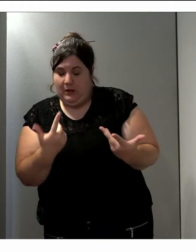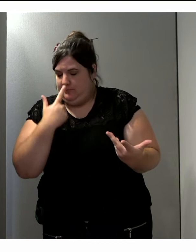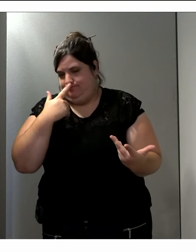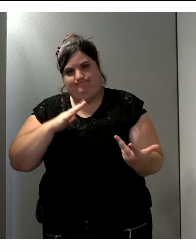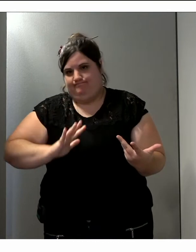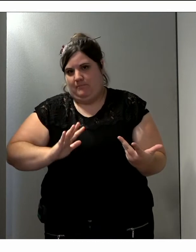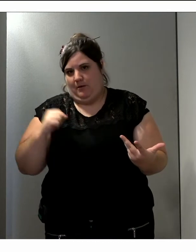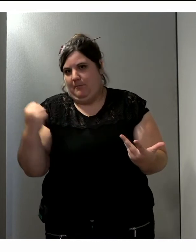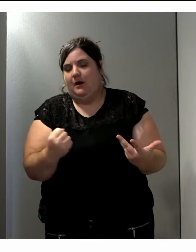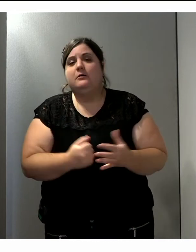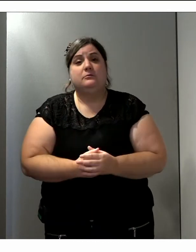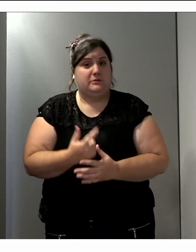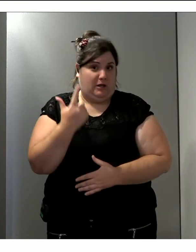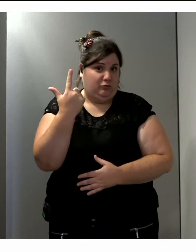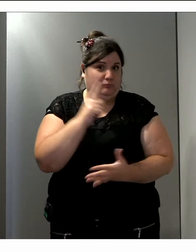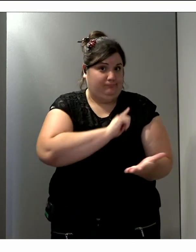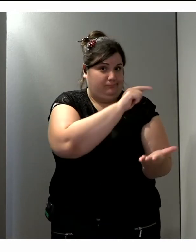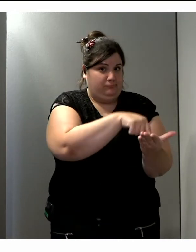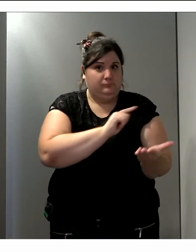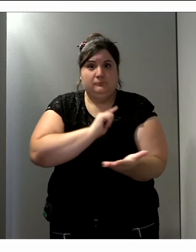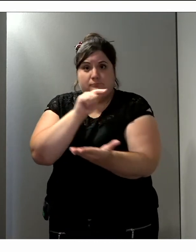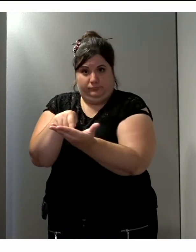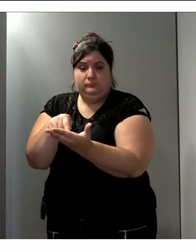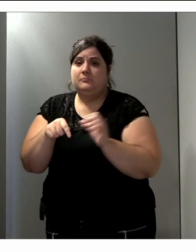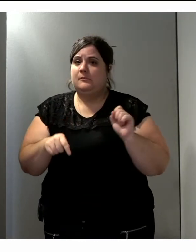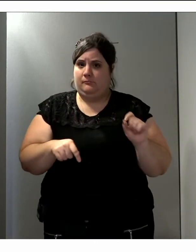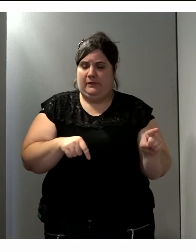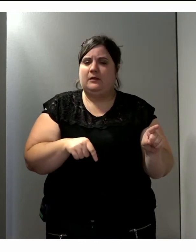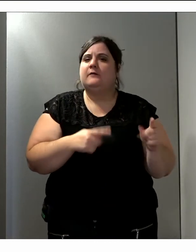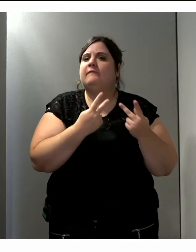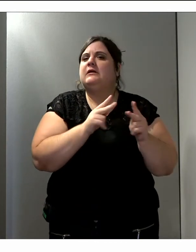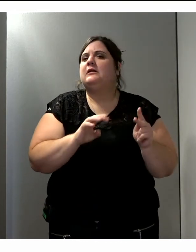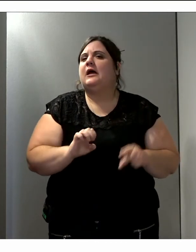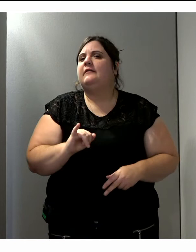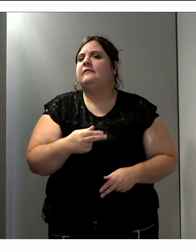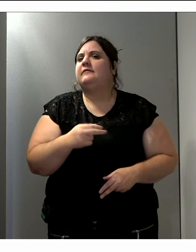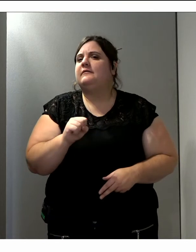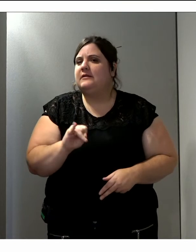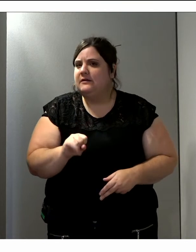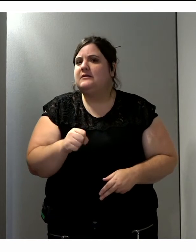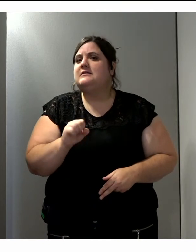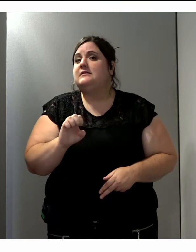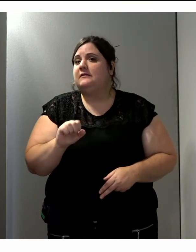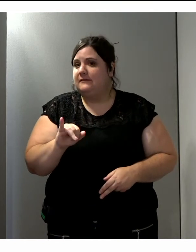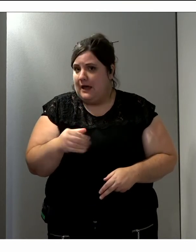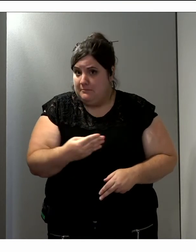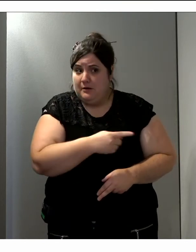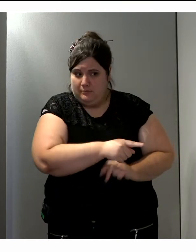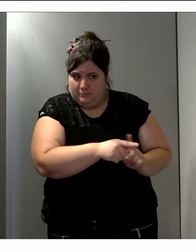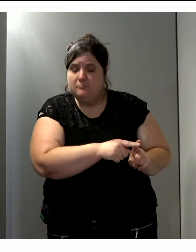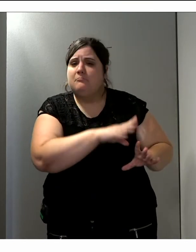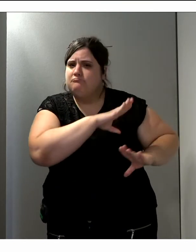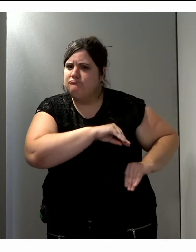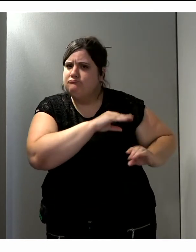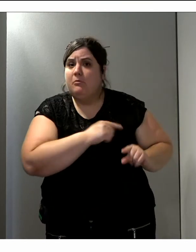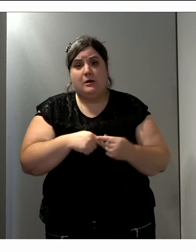qui a été relevée par M. le Duc à Ensisheim. Ce sont donc des structures expérimentales, l'autre étant un peu plus ancienne, à Val-de-Reuil,